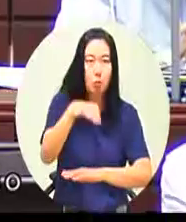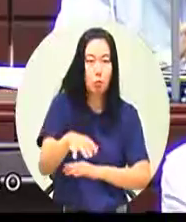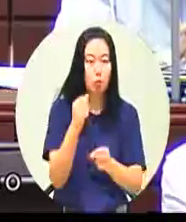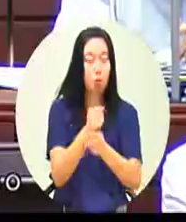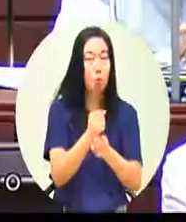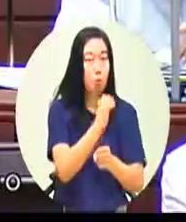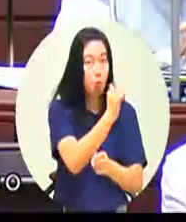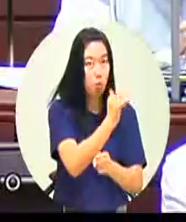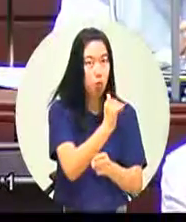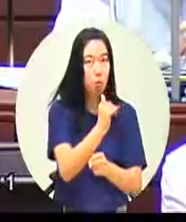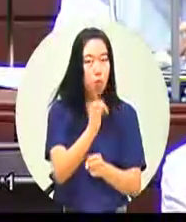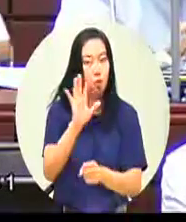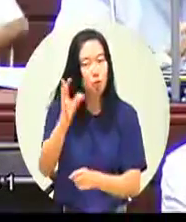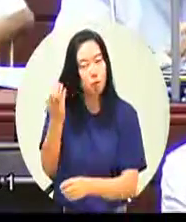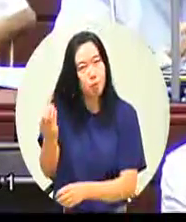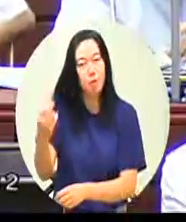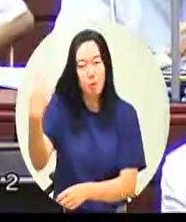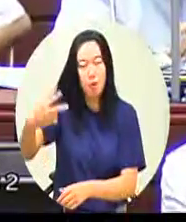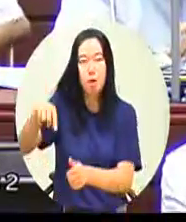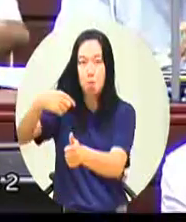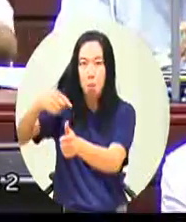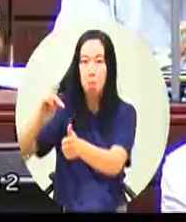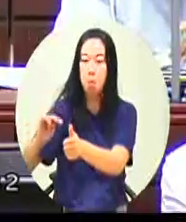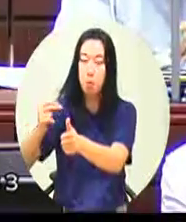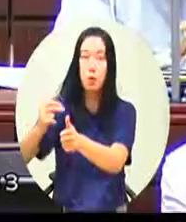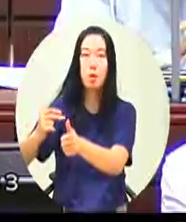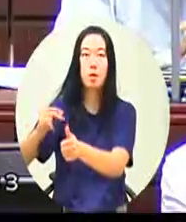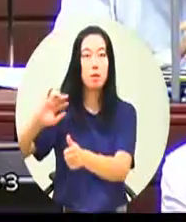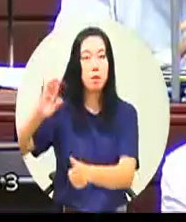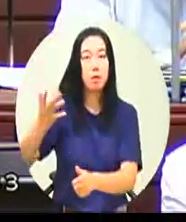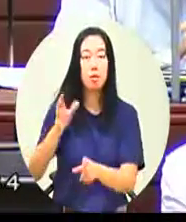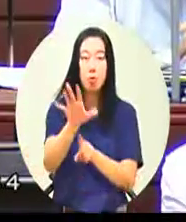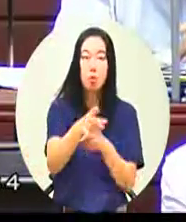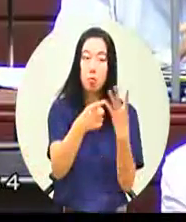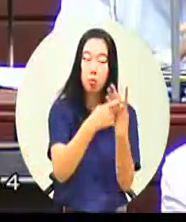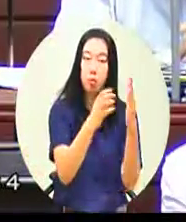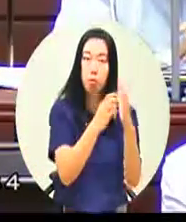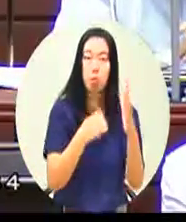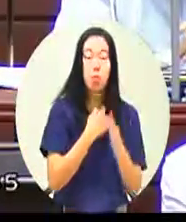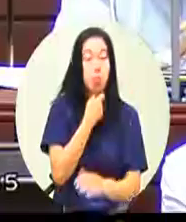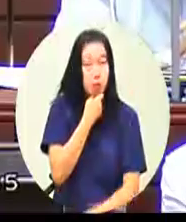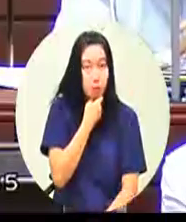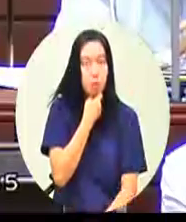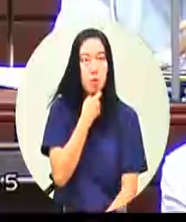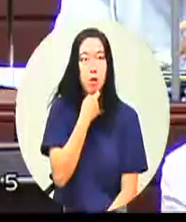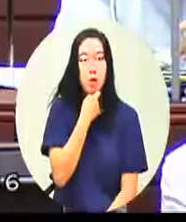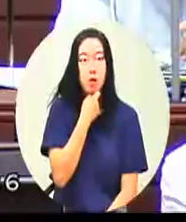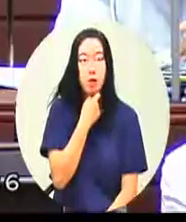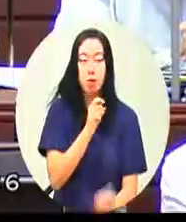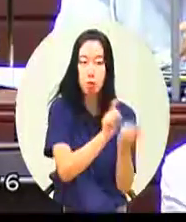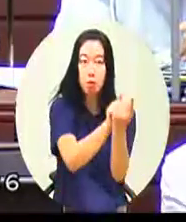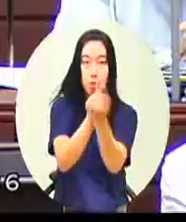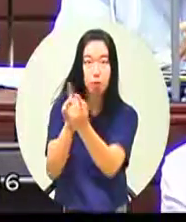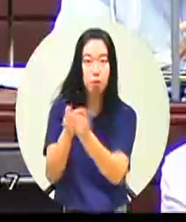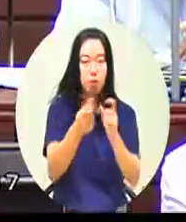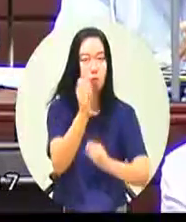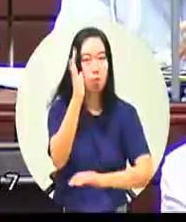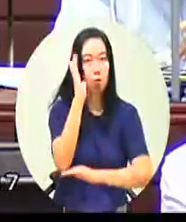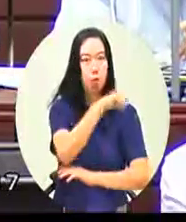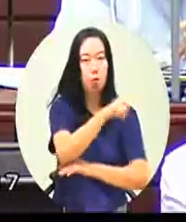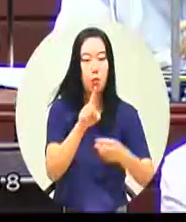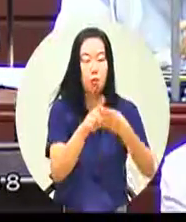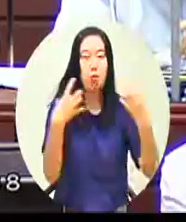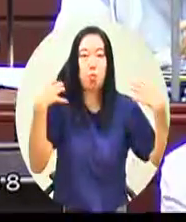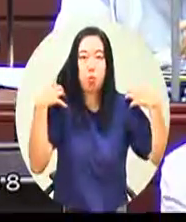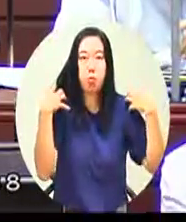有些当然有需要再教育。那针对这一些的话，我们农业局也愿意了哈，来跟各个区公所所有承办人也好，或